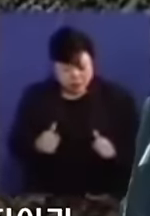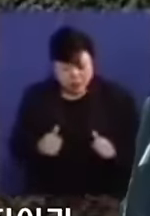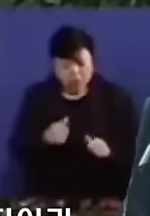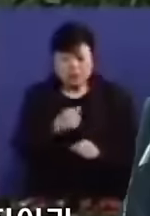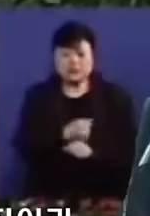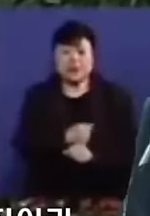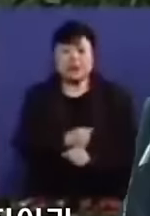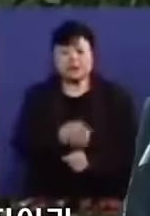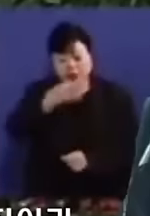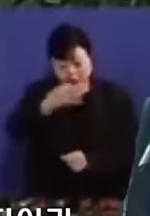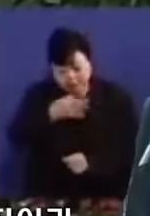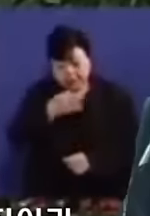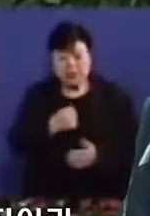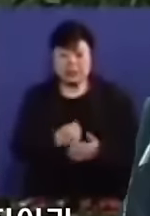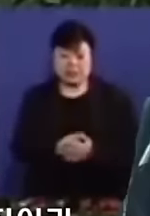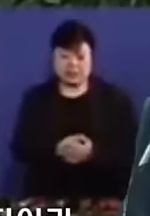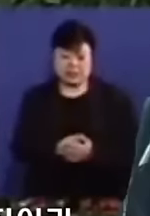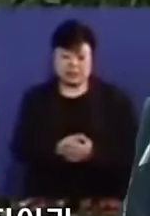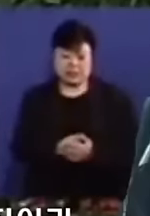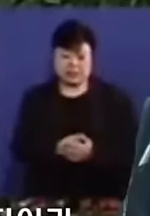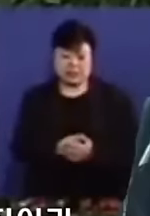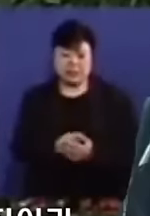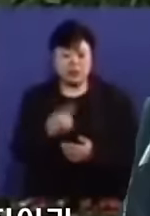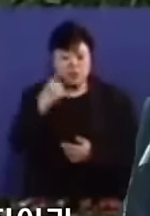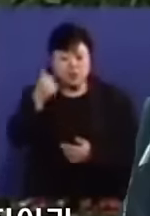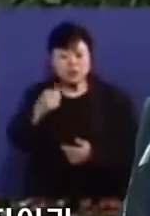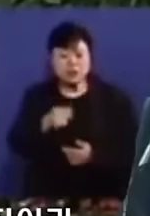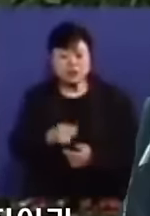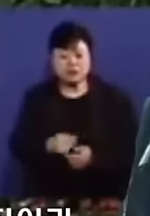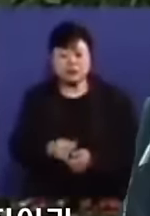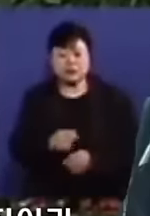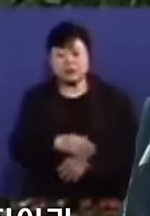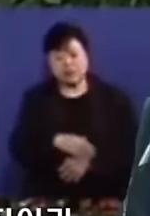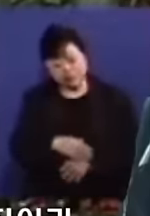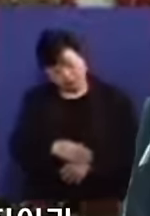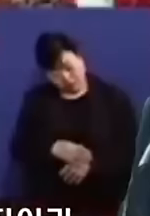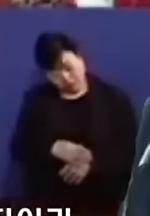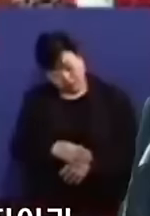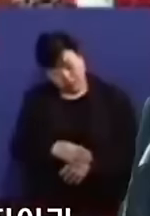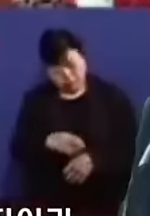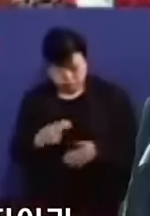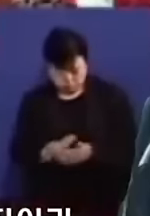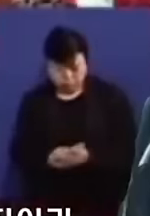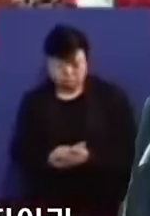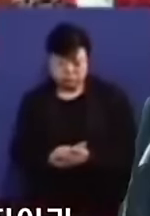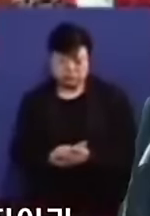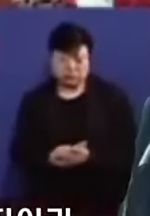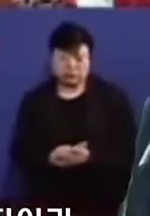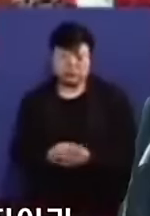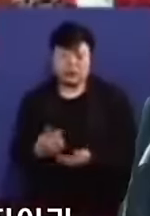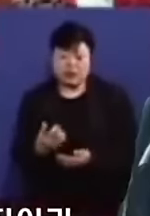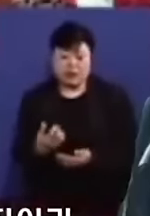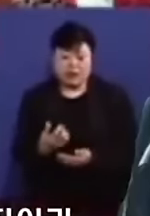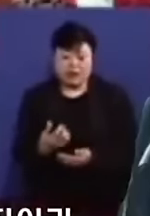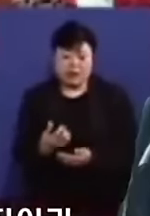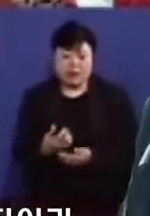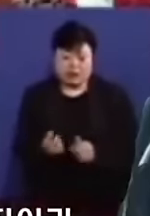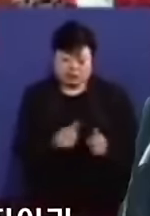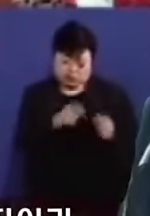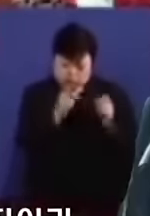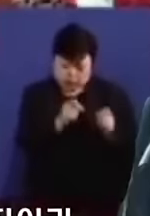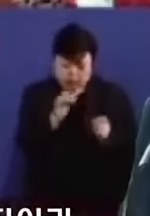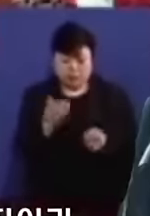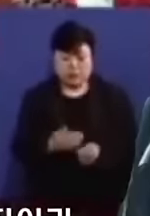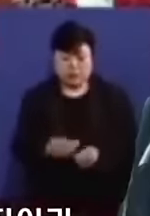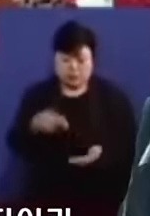하고 힘들게 했던지 그도 그만 기진맥진해서 시체 더미 속에 쓰러져 같이 신음하고 거의 죽게 된